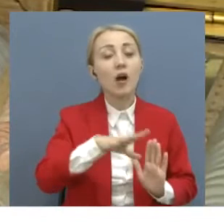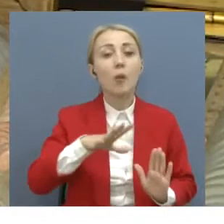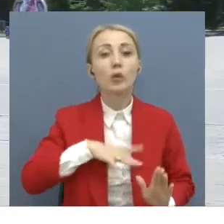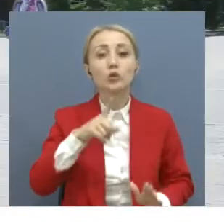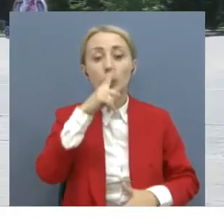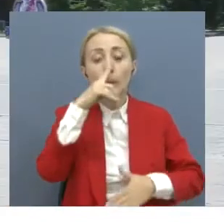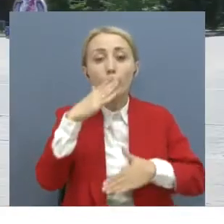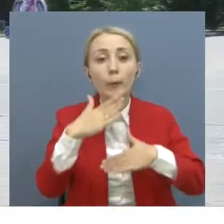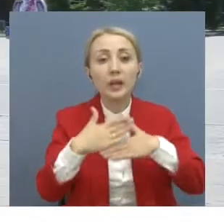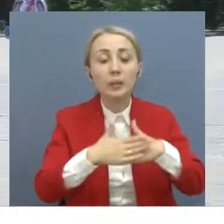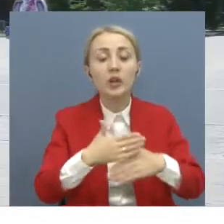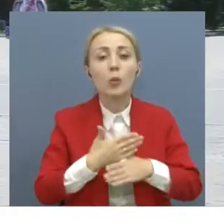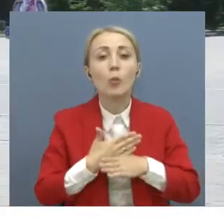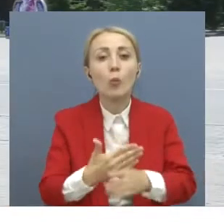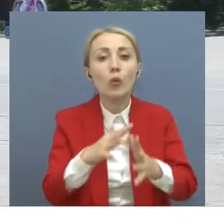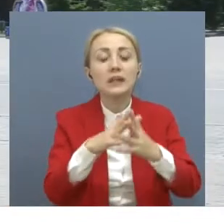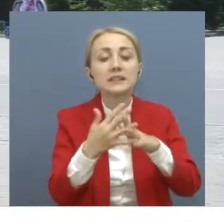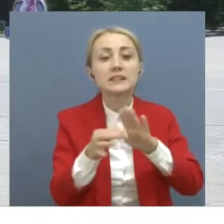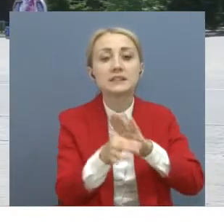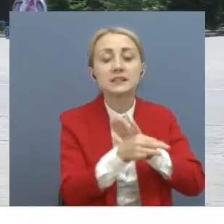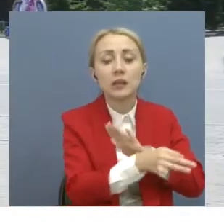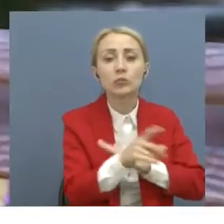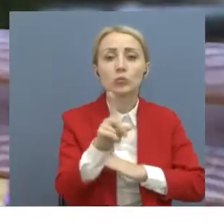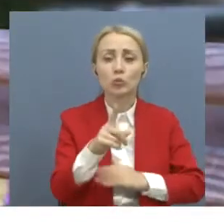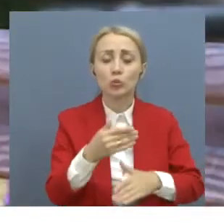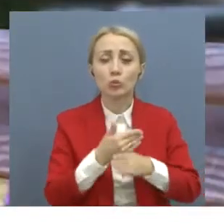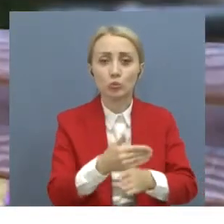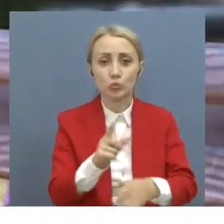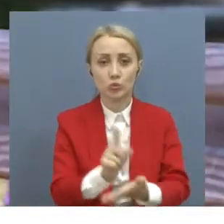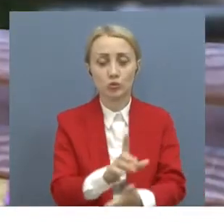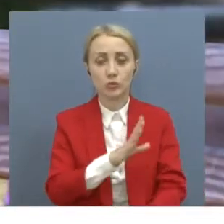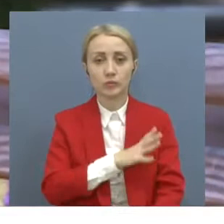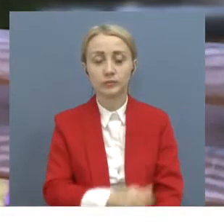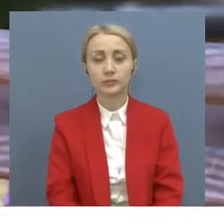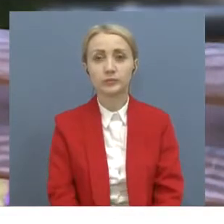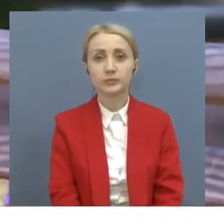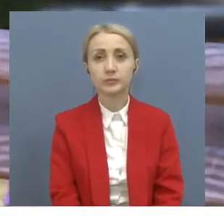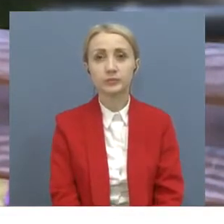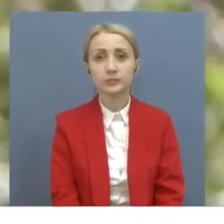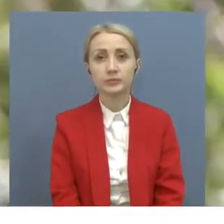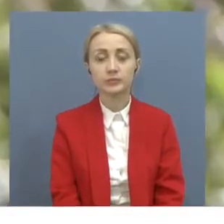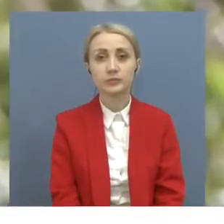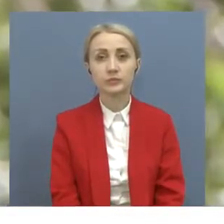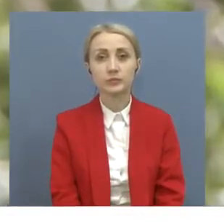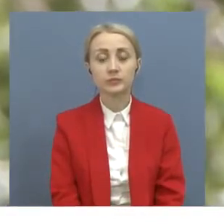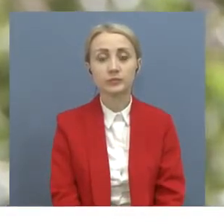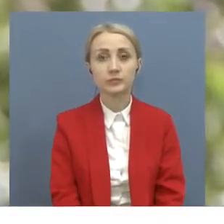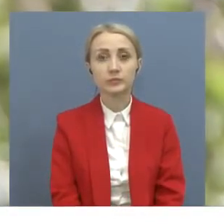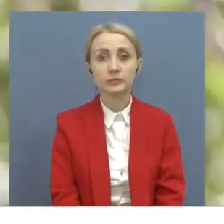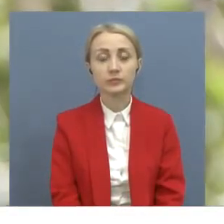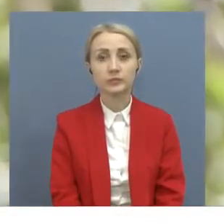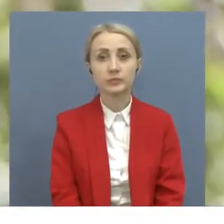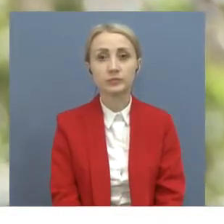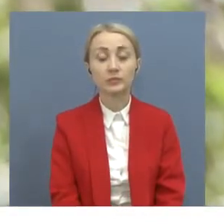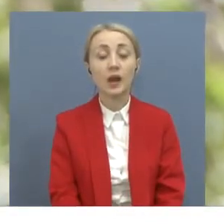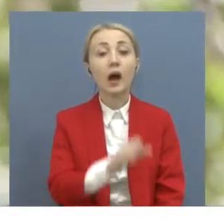саласы қызметкерлері сенім кәсіподақ ұйымының жетекшісі ретінде ең алдымен ақ халаттылардың әлеуметтік және тұрғын үйге қатысты мәселелерін